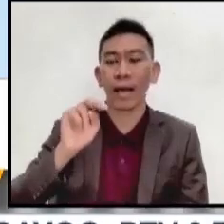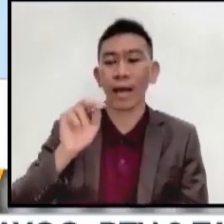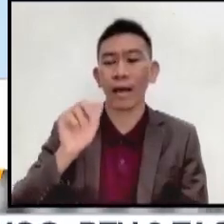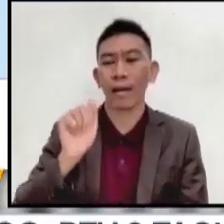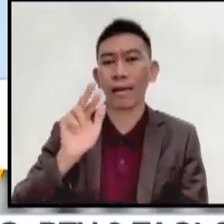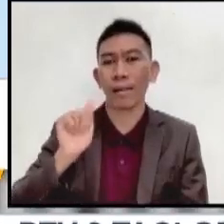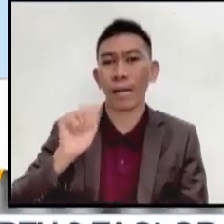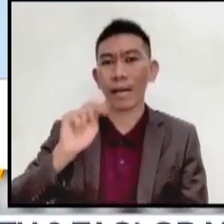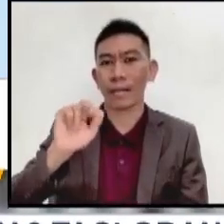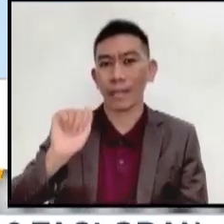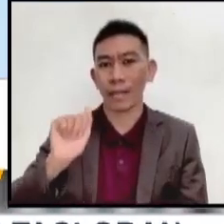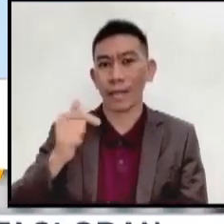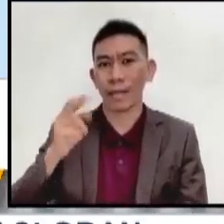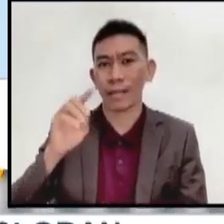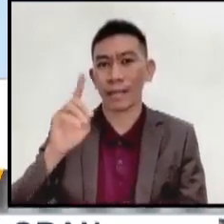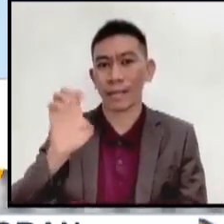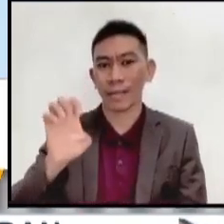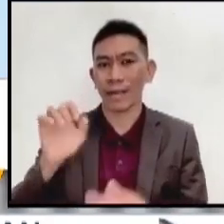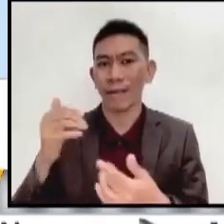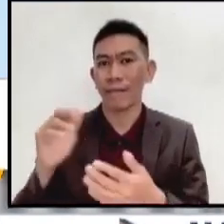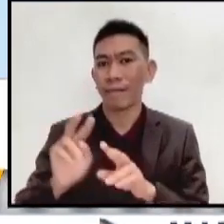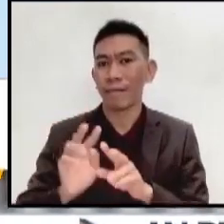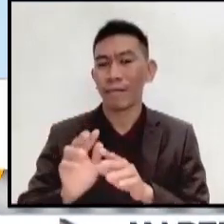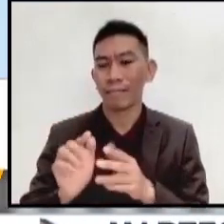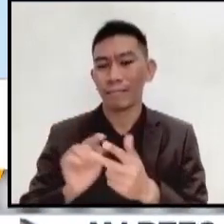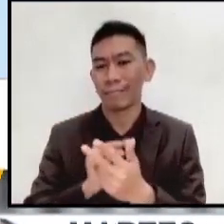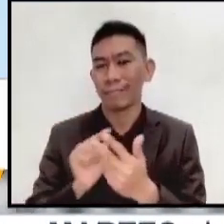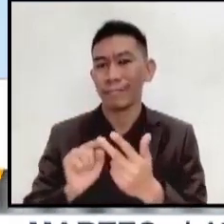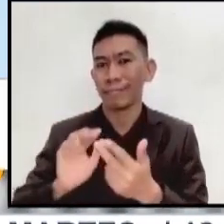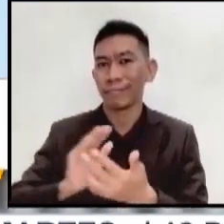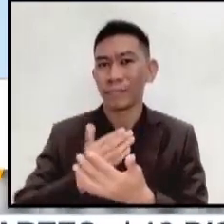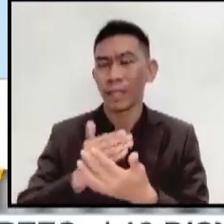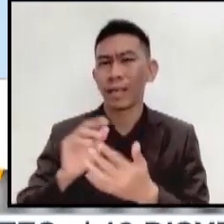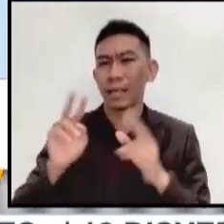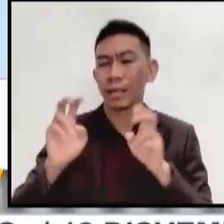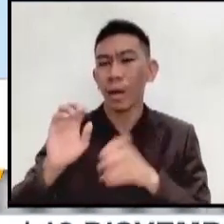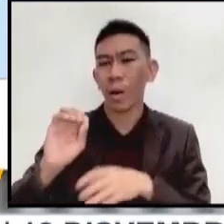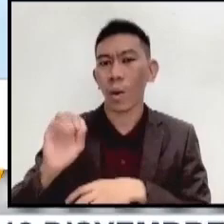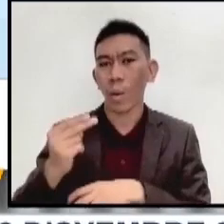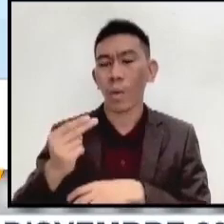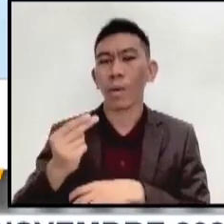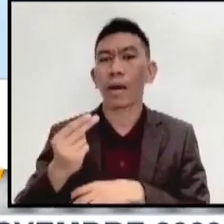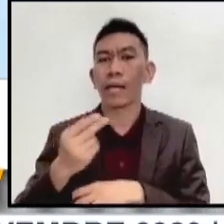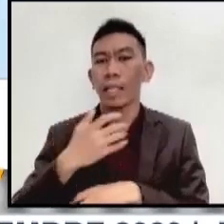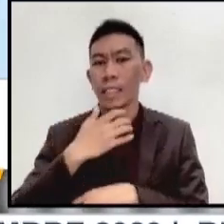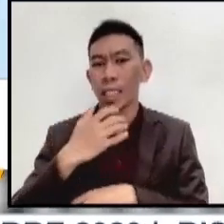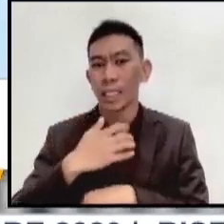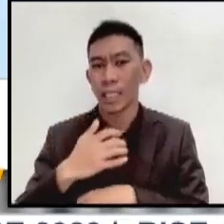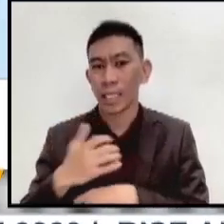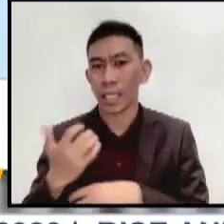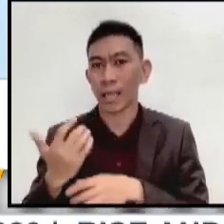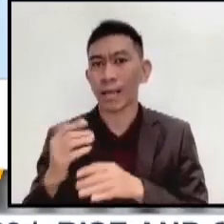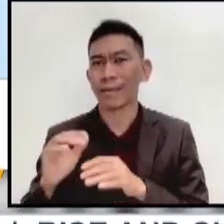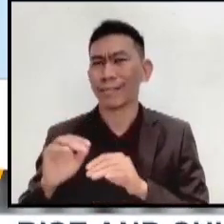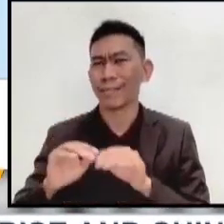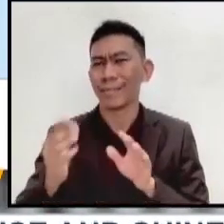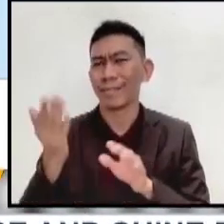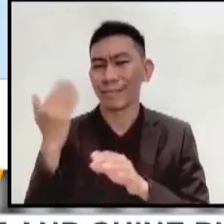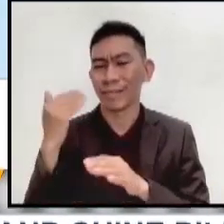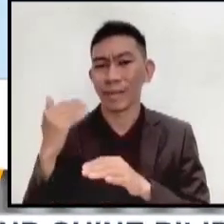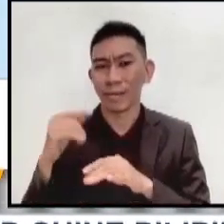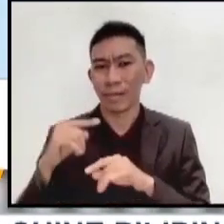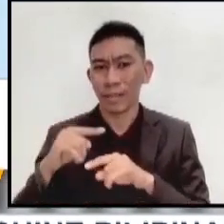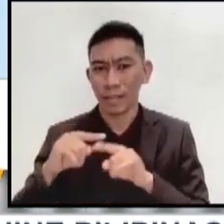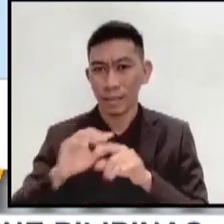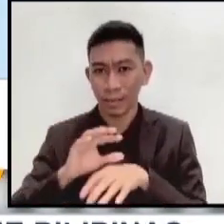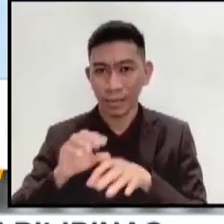Santa na ni-release ni Mariah noong 2020 kung saan featured artists sina Jennifer at Ariana. Ito ang unang beses